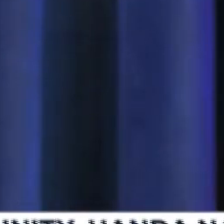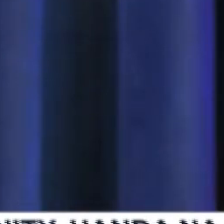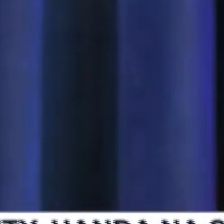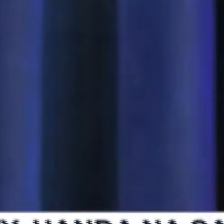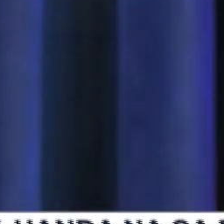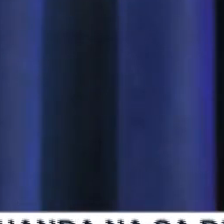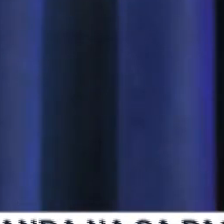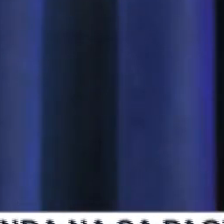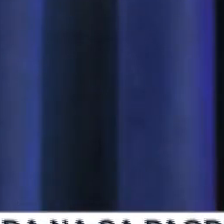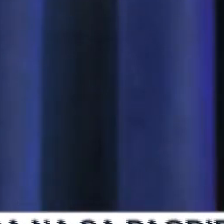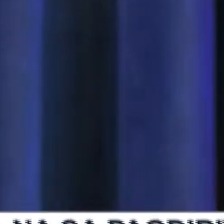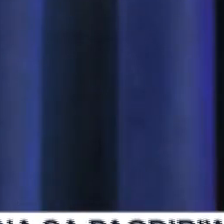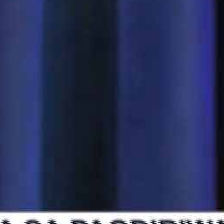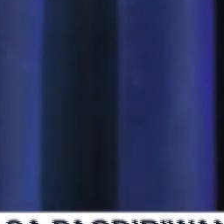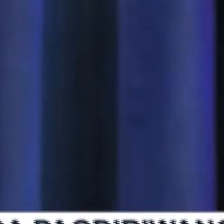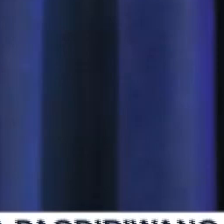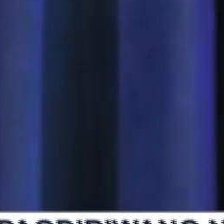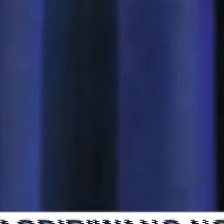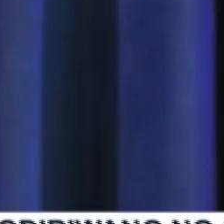come,